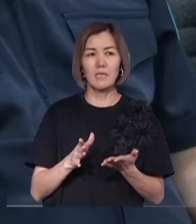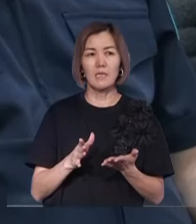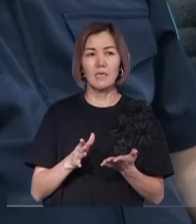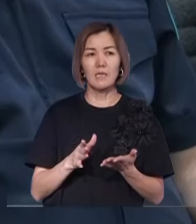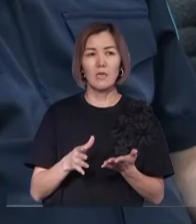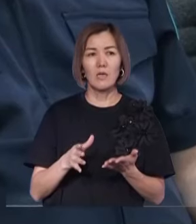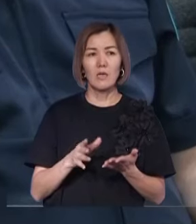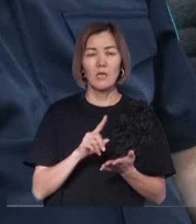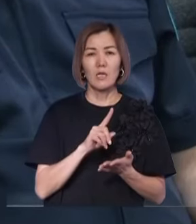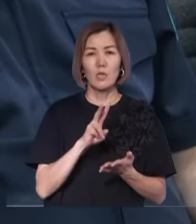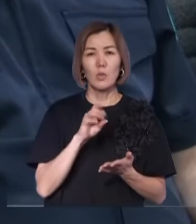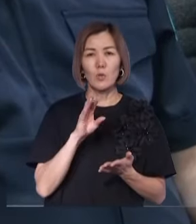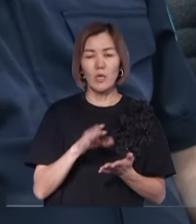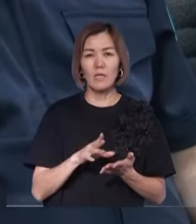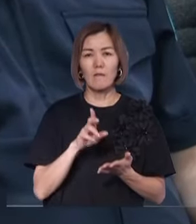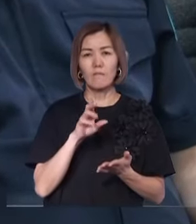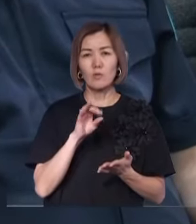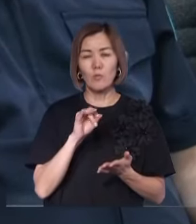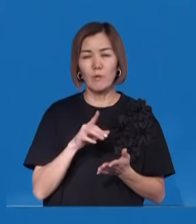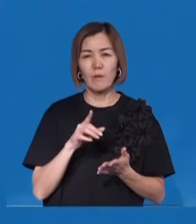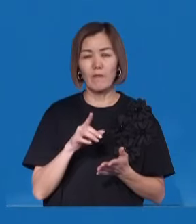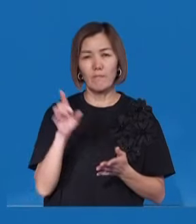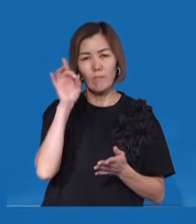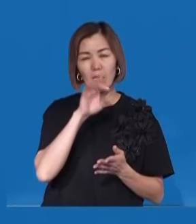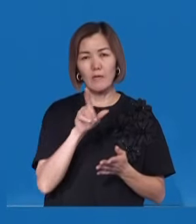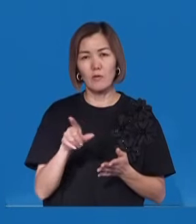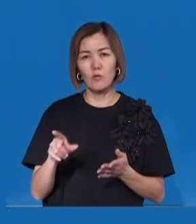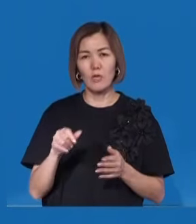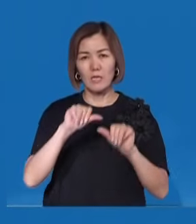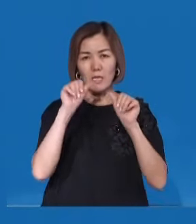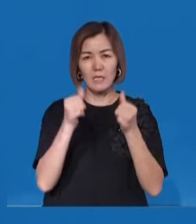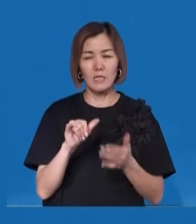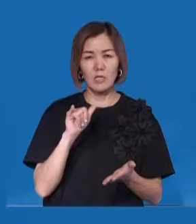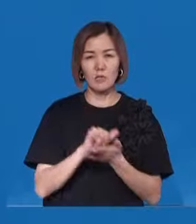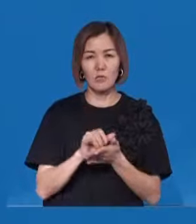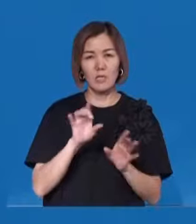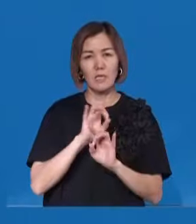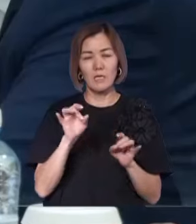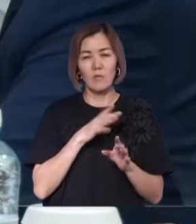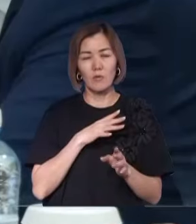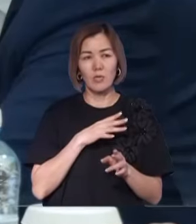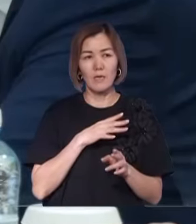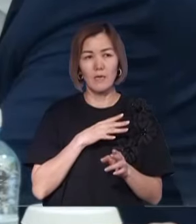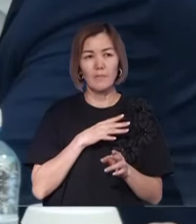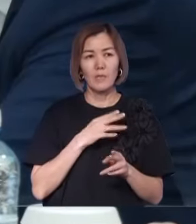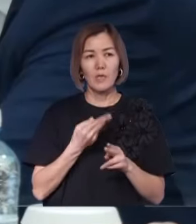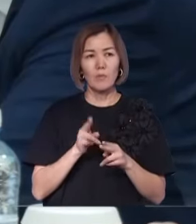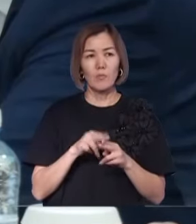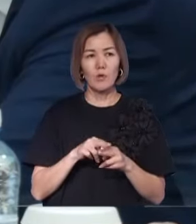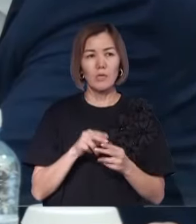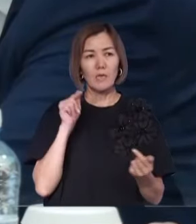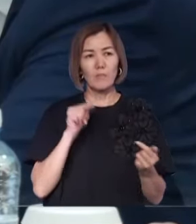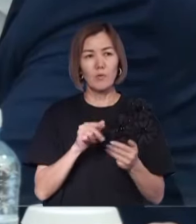облыста Заманбек Нұрқаділов пен Бердібек Соқпақбаев сияқты белгілі тұлғаларға ескерткіштер орнатылатынын атап өтті. Алайда бұғанда қатысты біраз